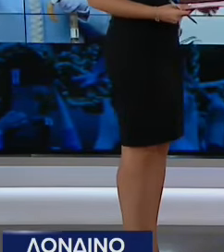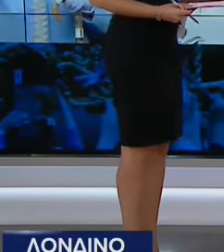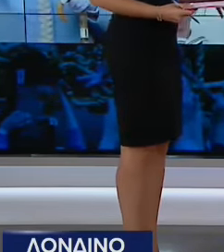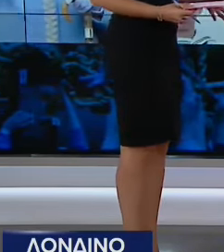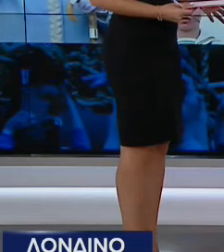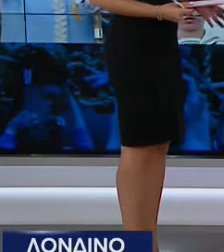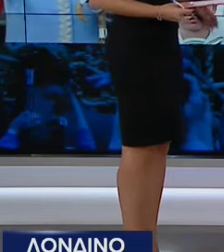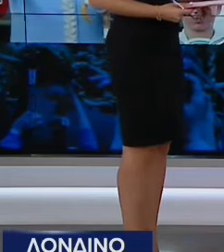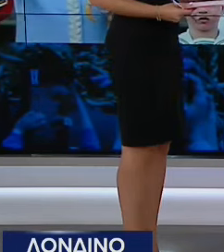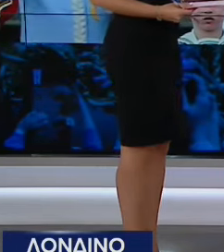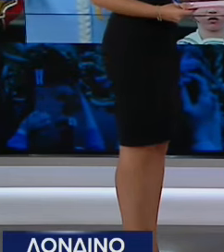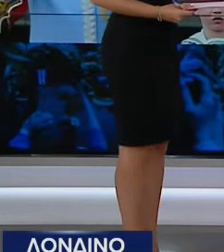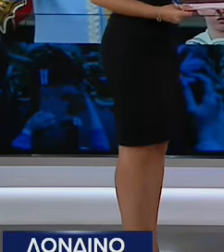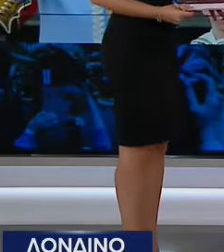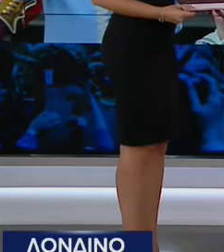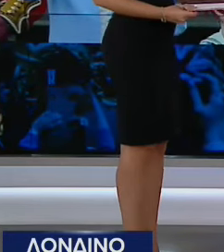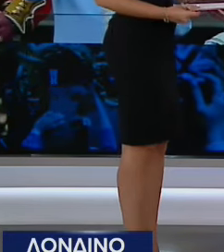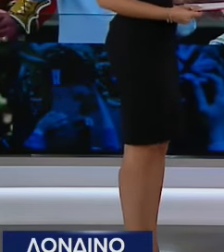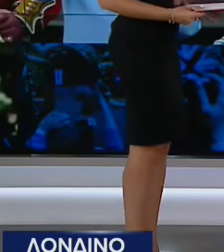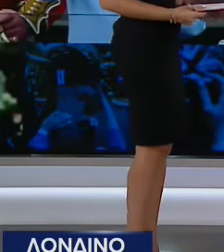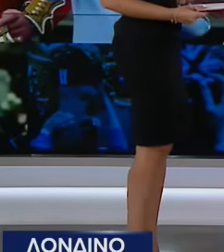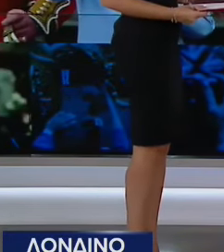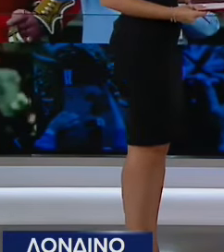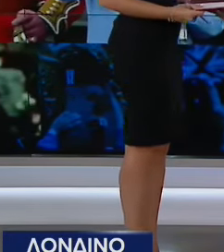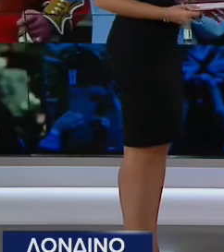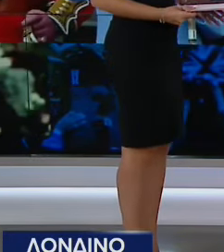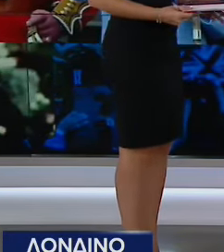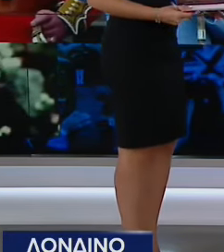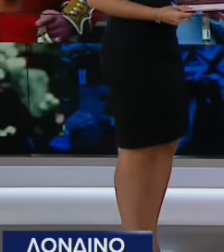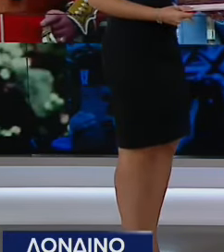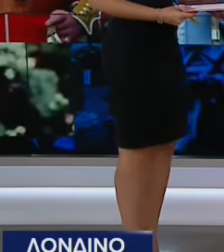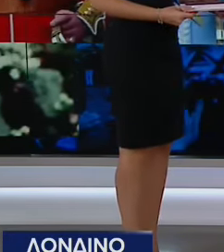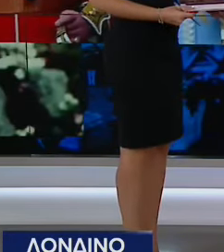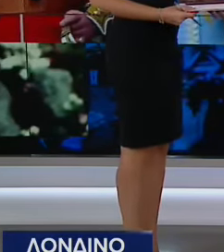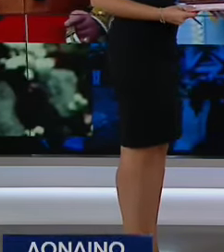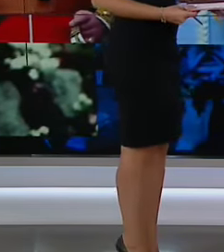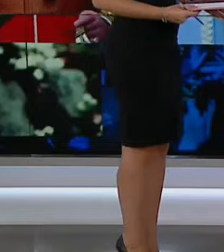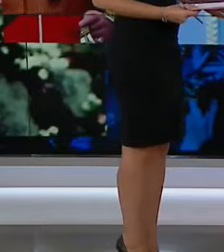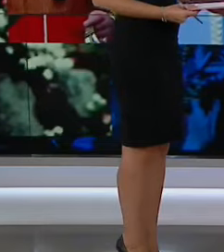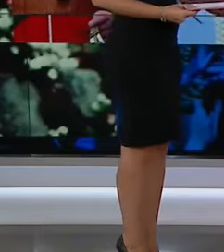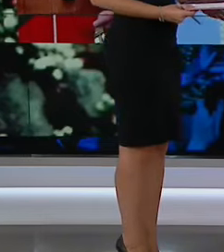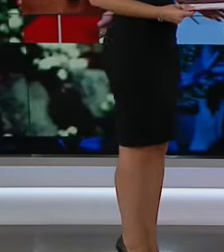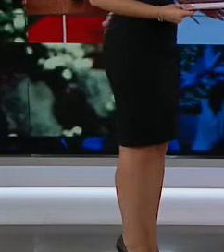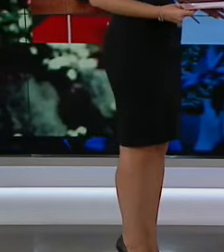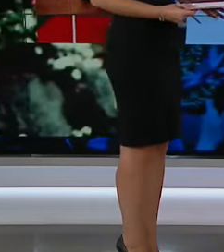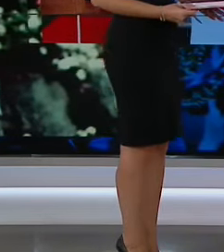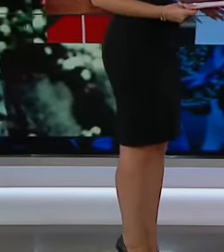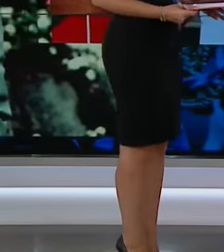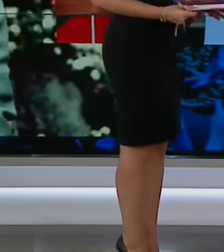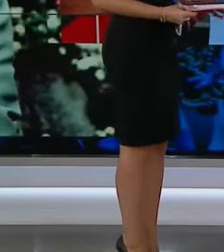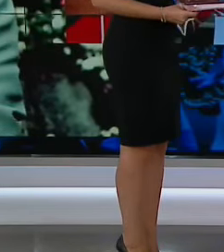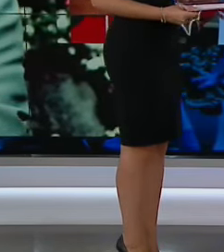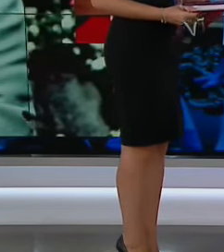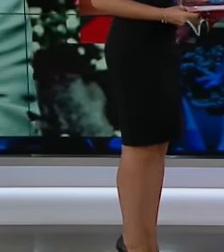για το τι ακριβώς θα ακολουθήσει τις επόμενες 10 ημέρες. Πιθανολογείται πλέον ότι η κηδεία της Βασίλισσας Ελισάβετ θα γίνει